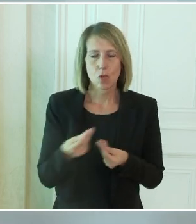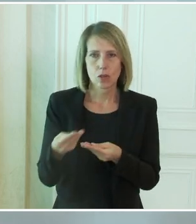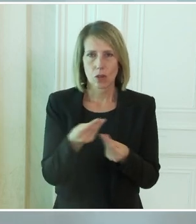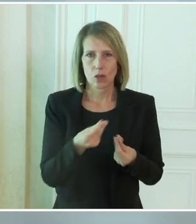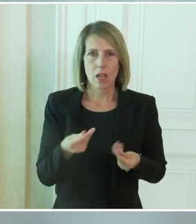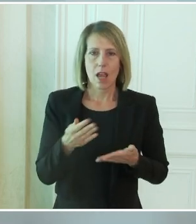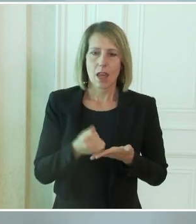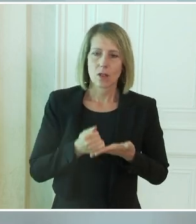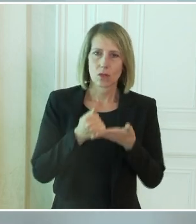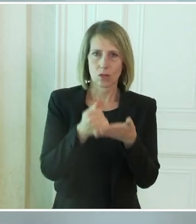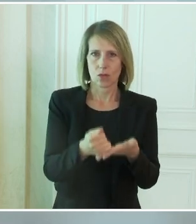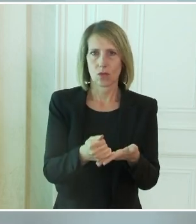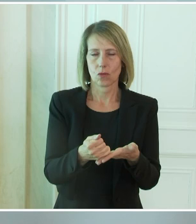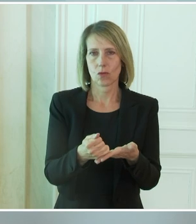Unterstützung,